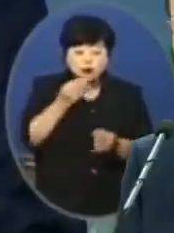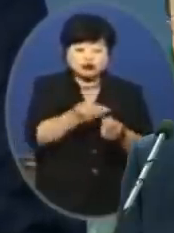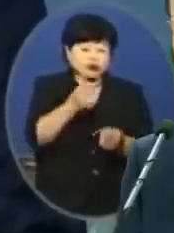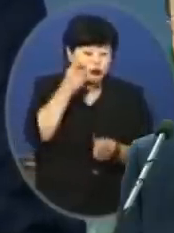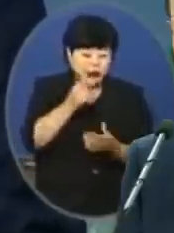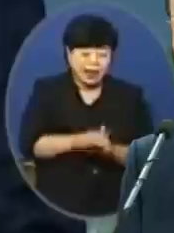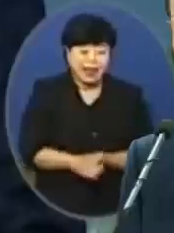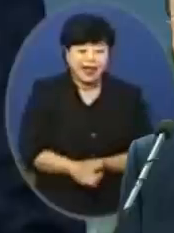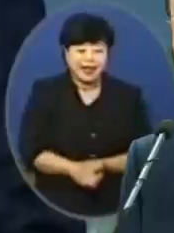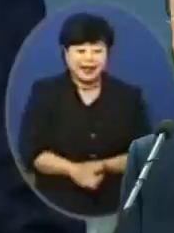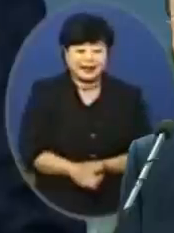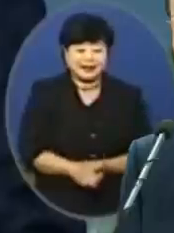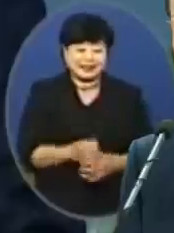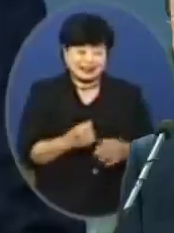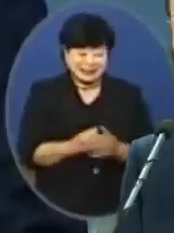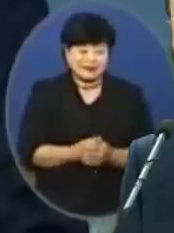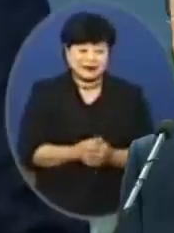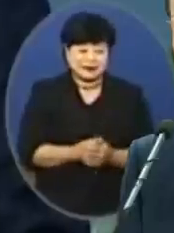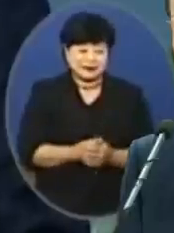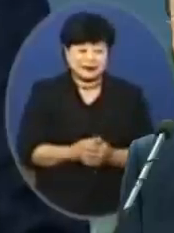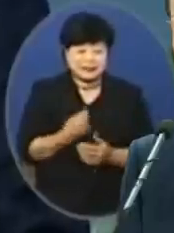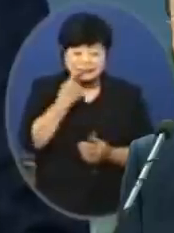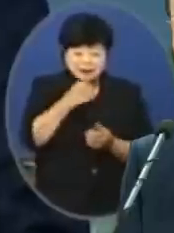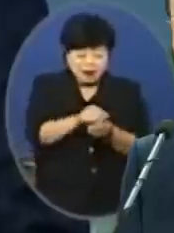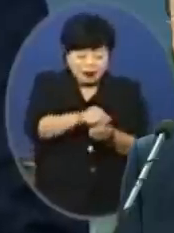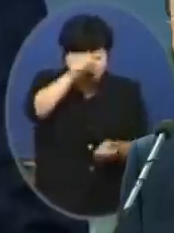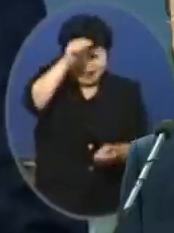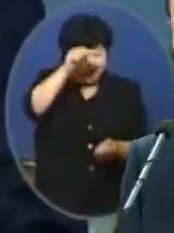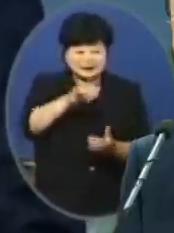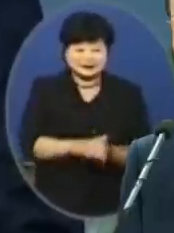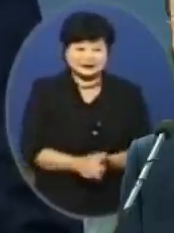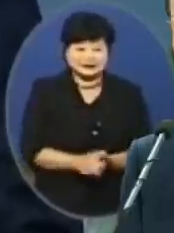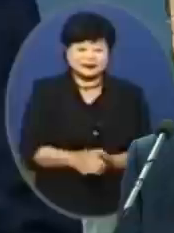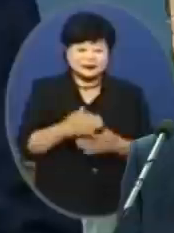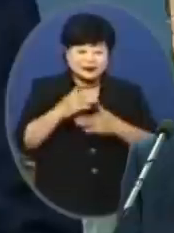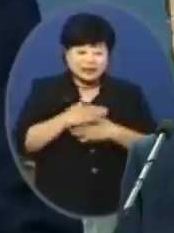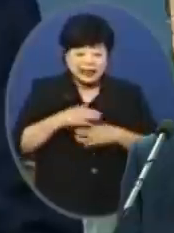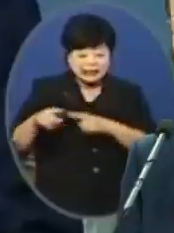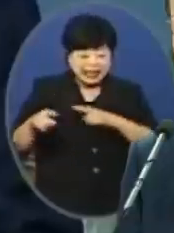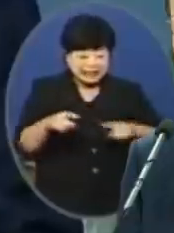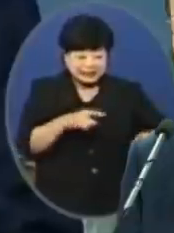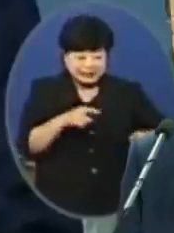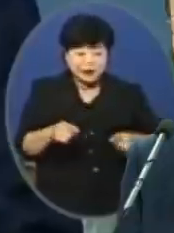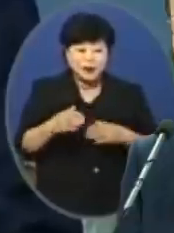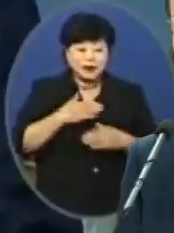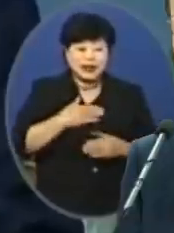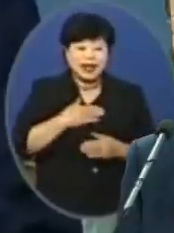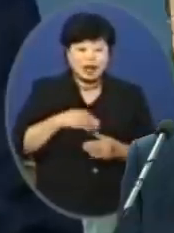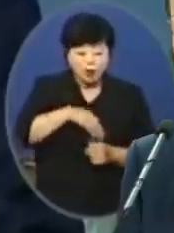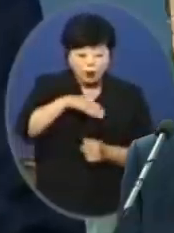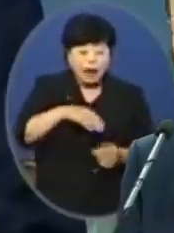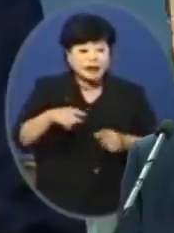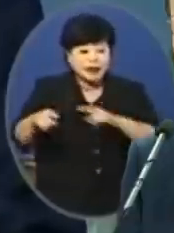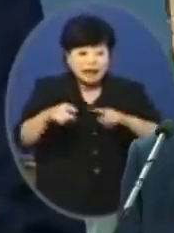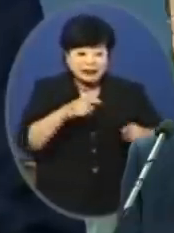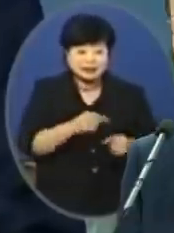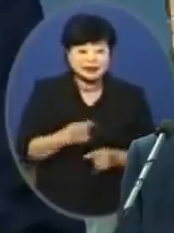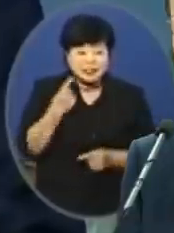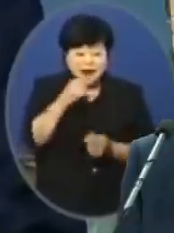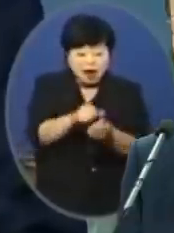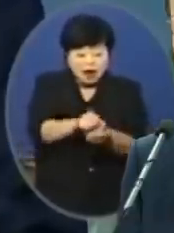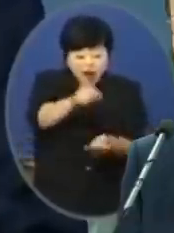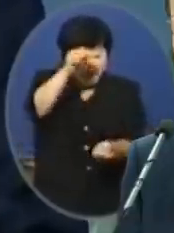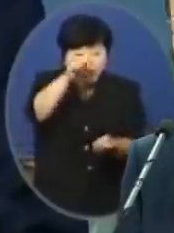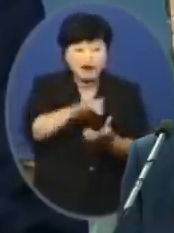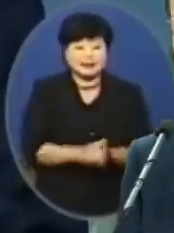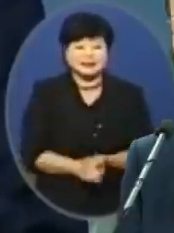되면 하나님 복을 못 주시지요. 그러므로 내 입을 열게 열라 나를 다스리고 나의 환경을 다스리며 입을 넓게